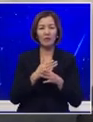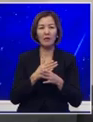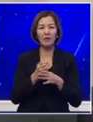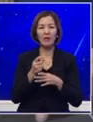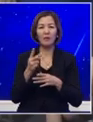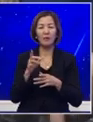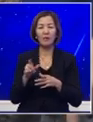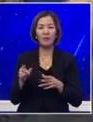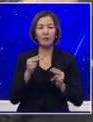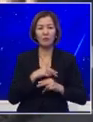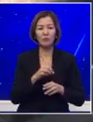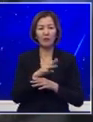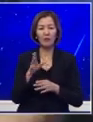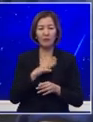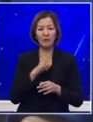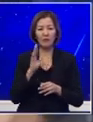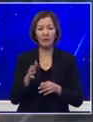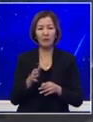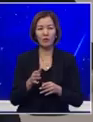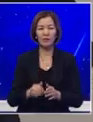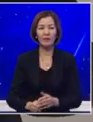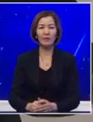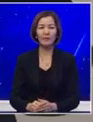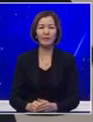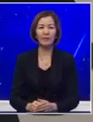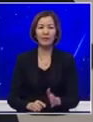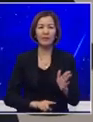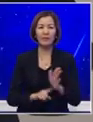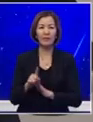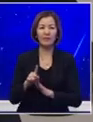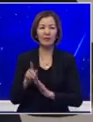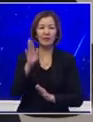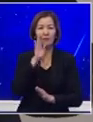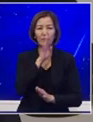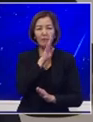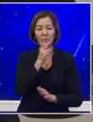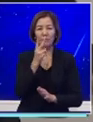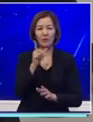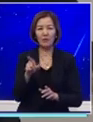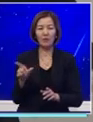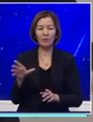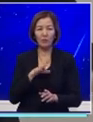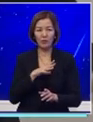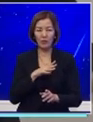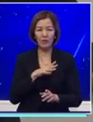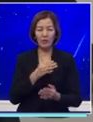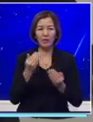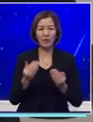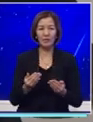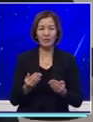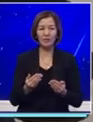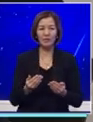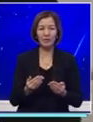бірнеше жанды жұмыс орнымен қамтамасыз етіп отырған шебер. Ой, басында бастағанда мамам екеуміз ғана болатынбыз. Ал қазір